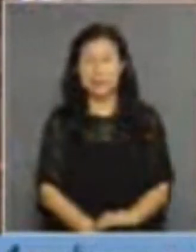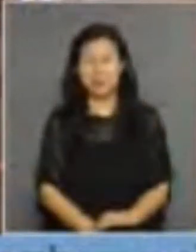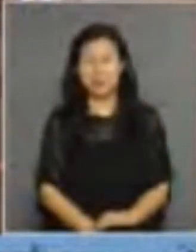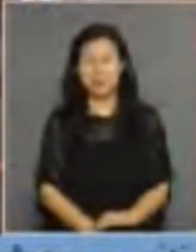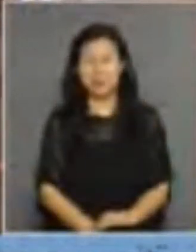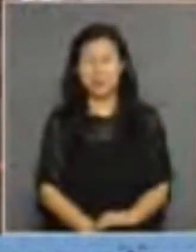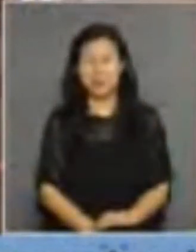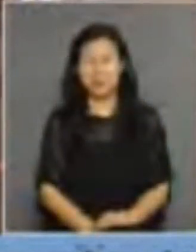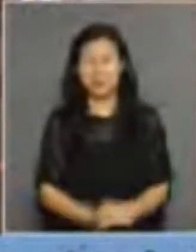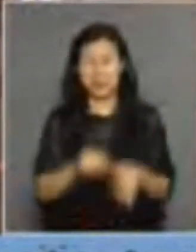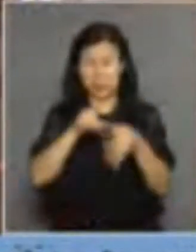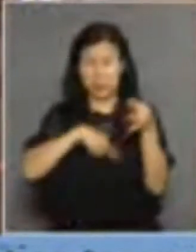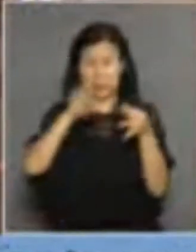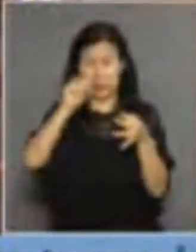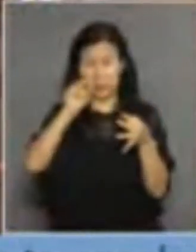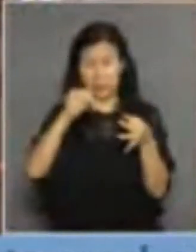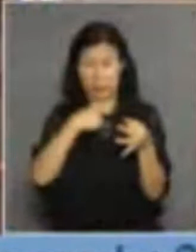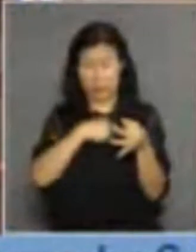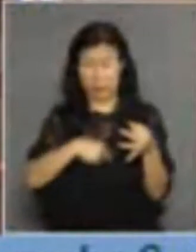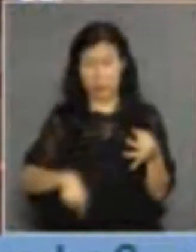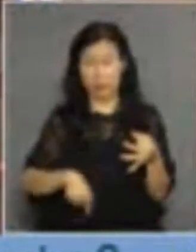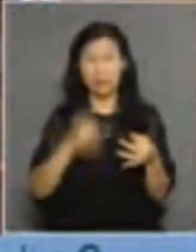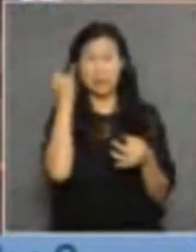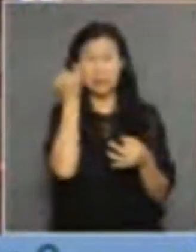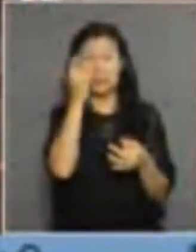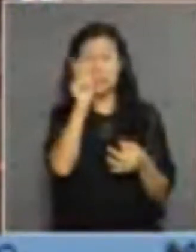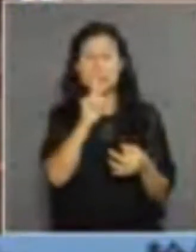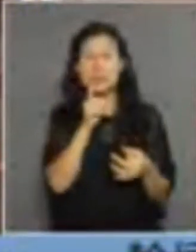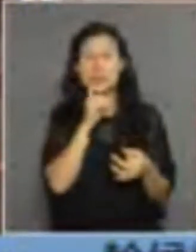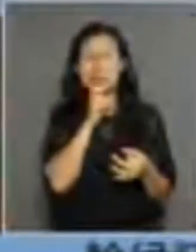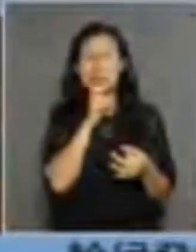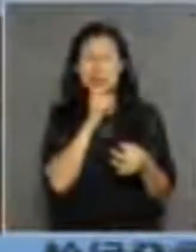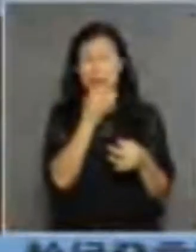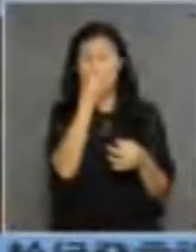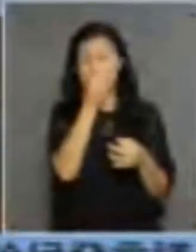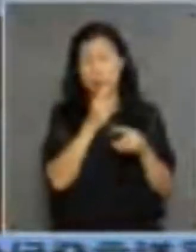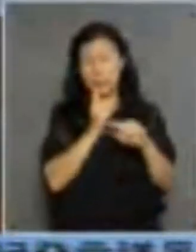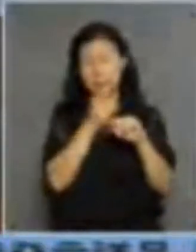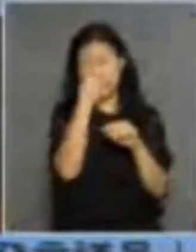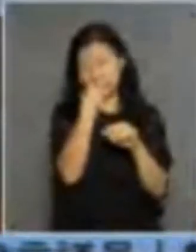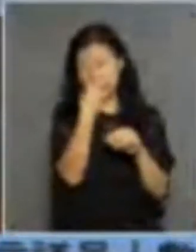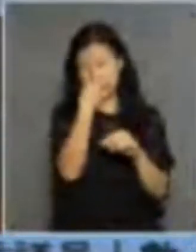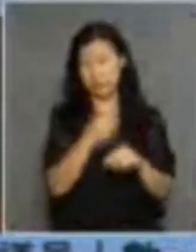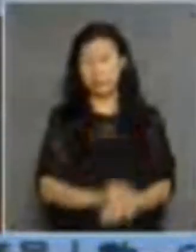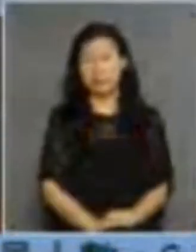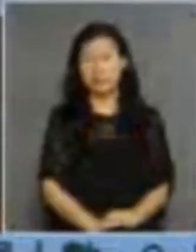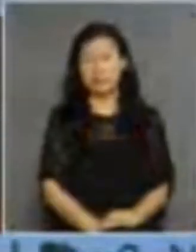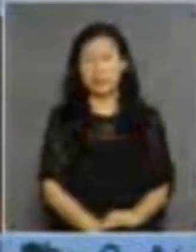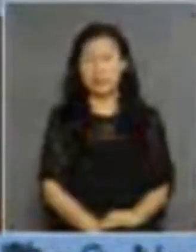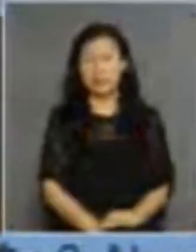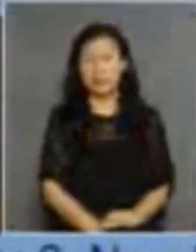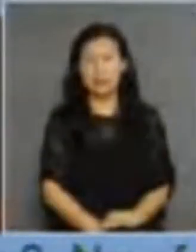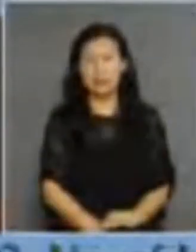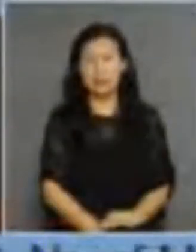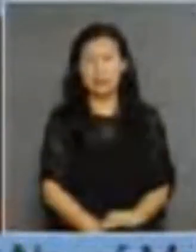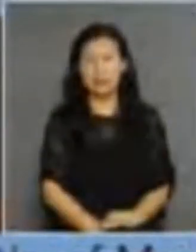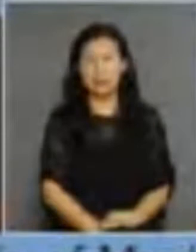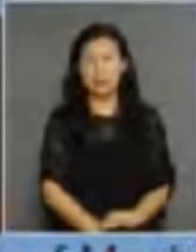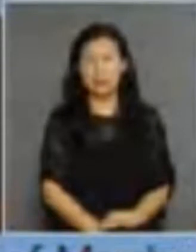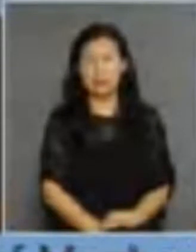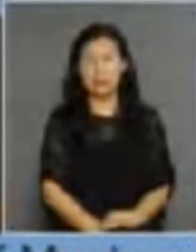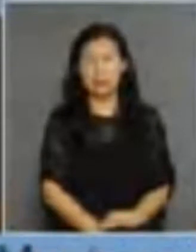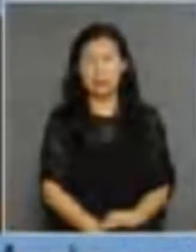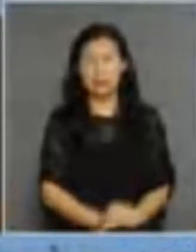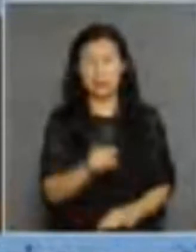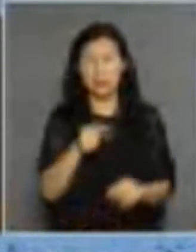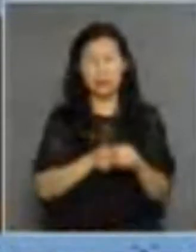即係阿莫乃光話唔知點譯，咁香港真係冤枉啦，係咪？非常之冤枉，即係唔應